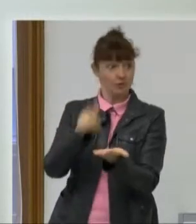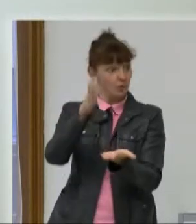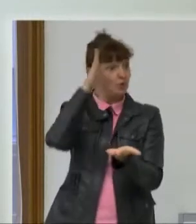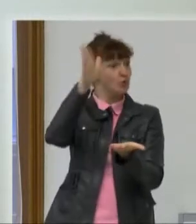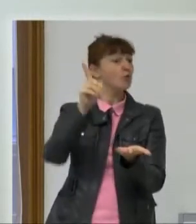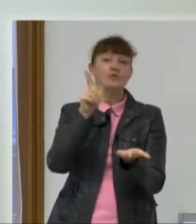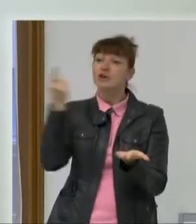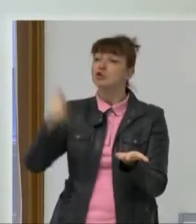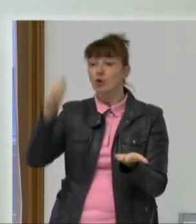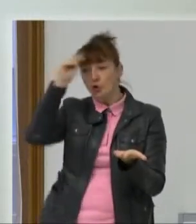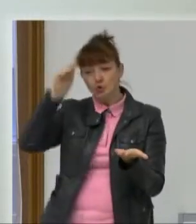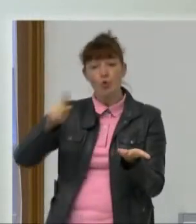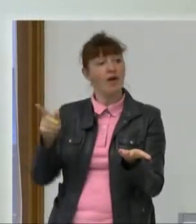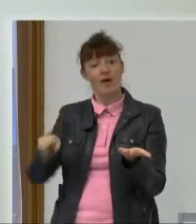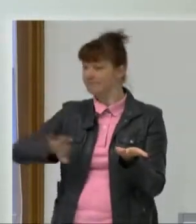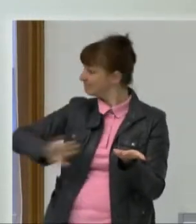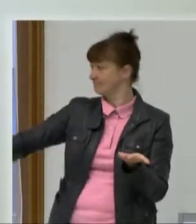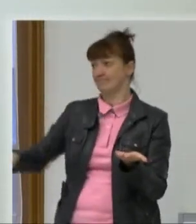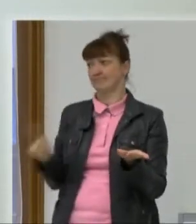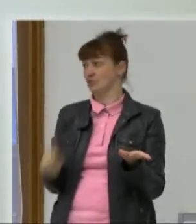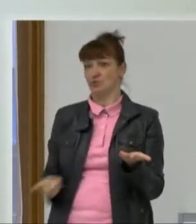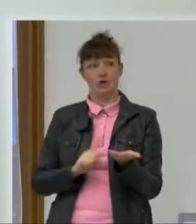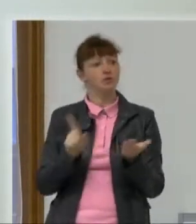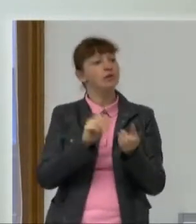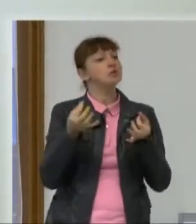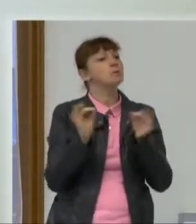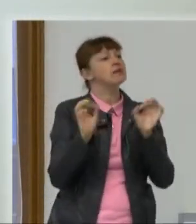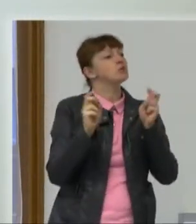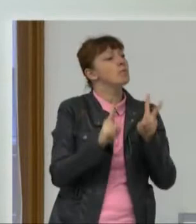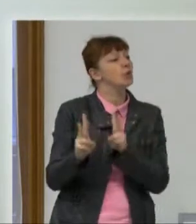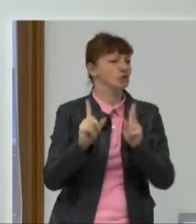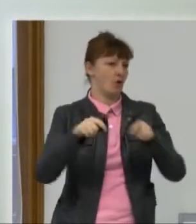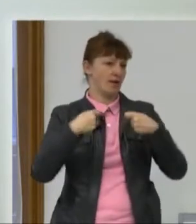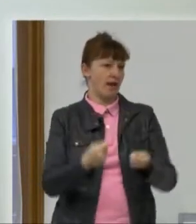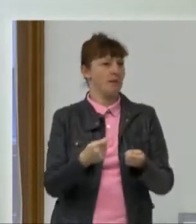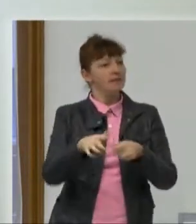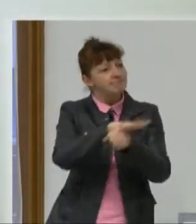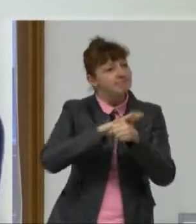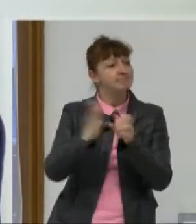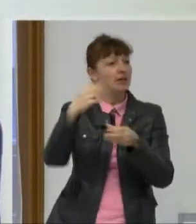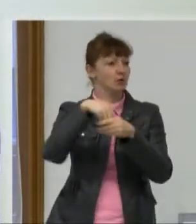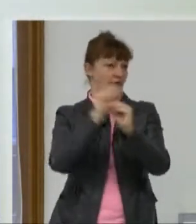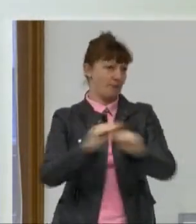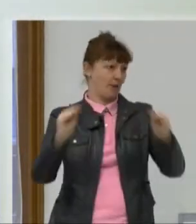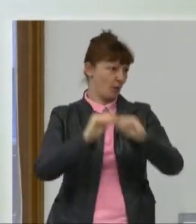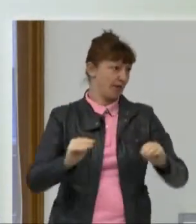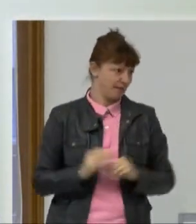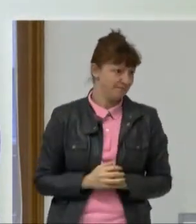keine Sonderschullehrerausbildung mehr geben, sondern eben eine Spezialisierungsmöglichkeit im Bereich der inklusiven Pädagogik.